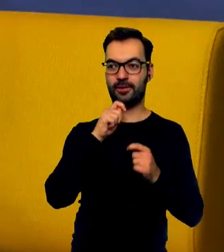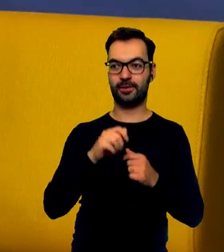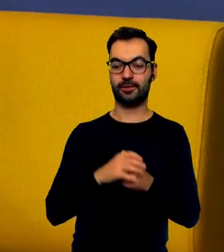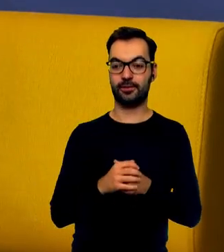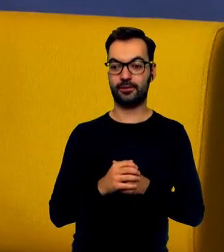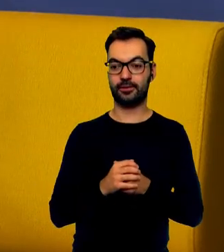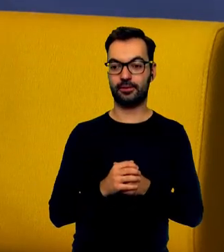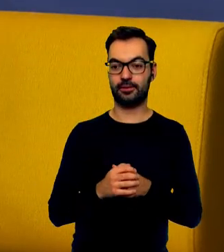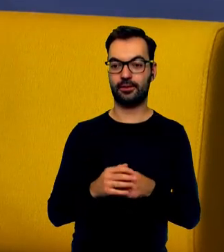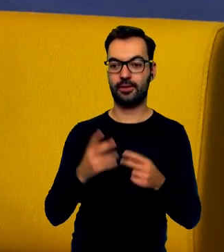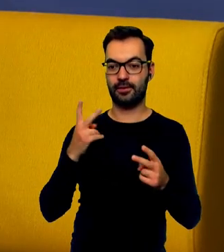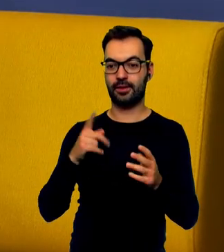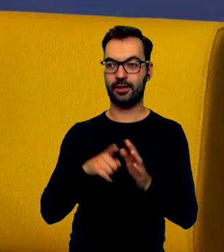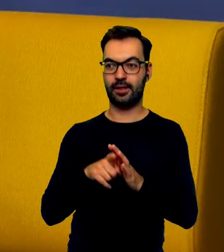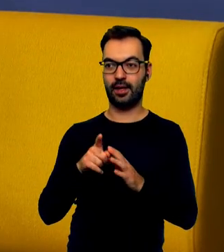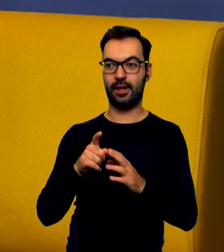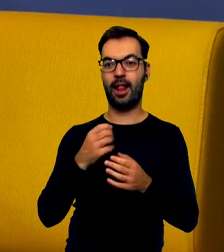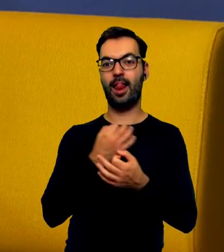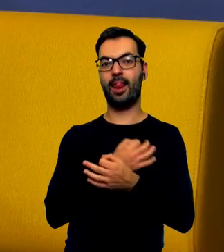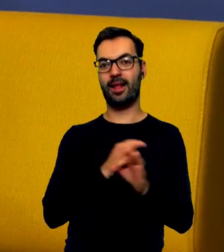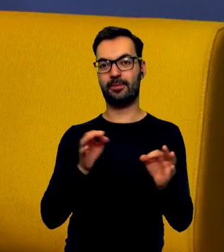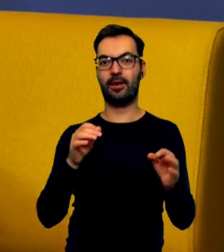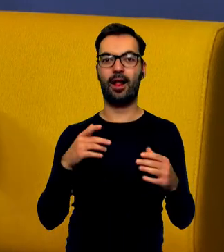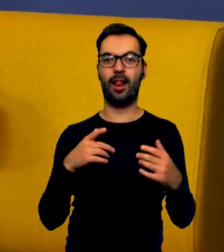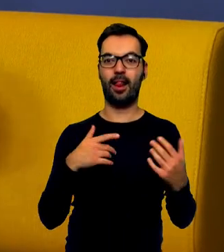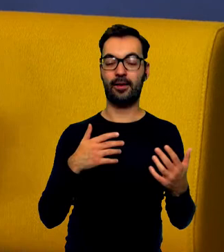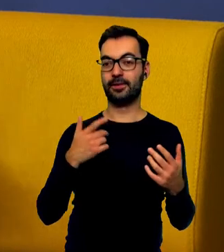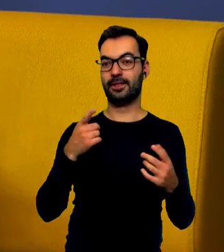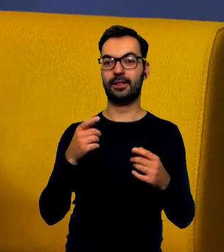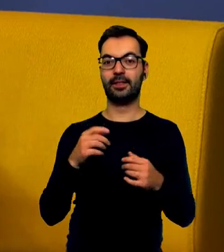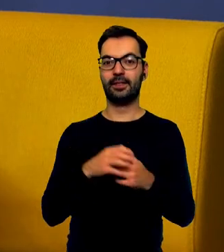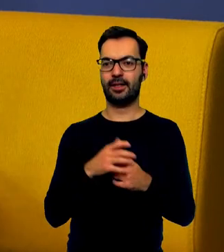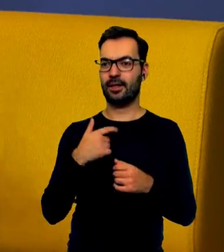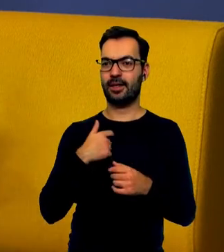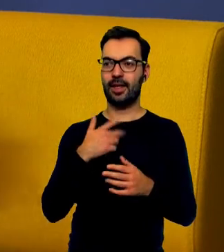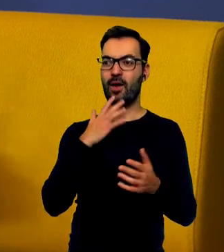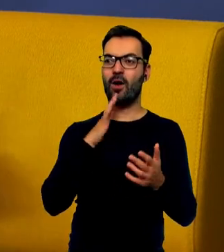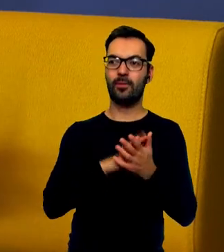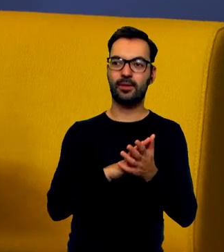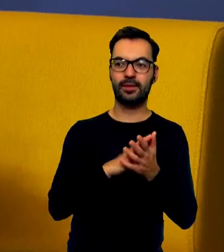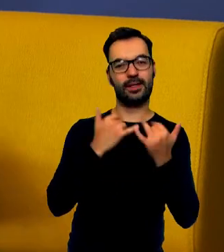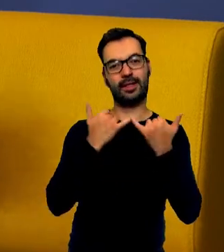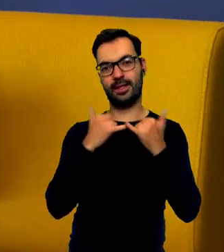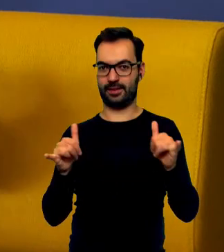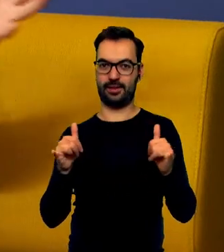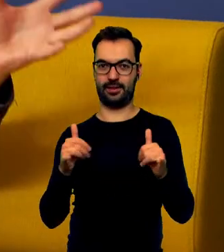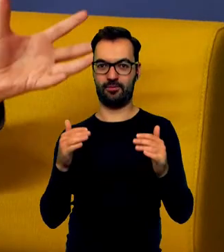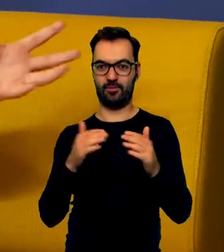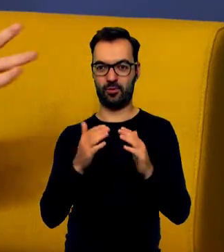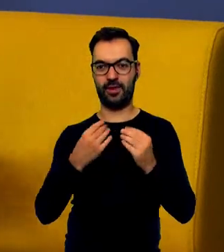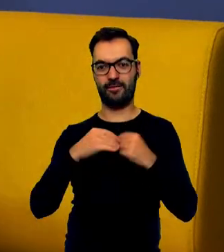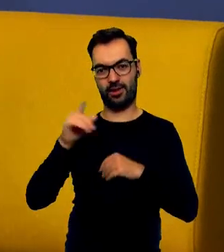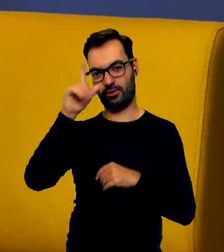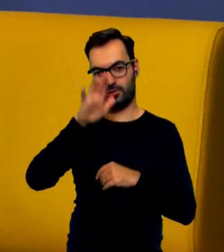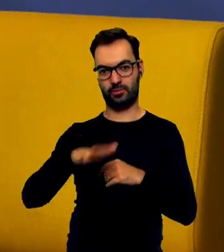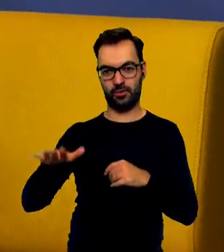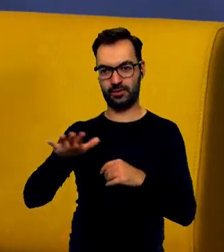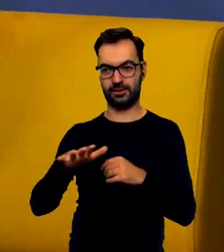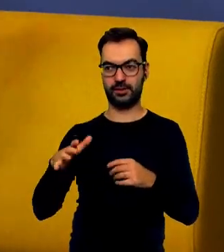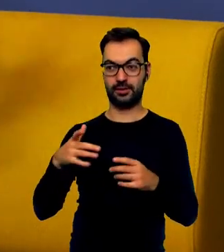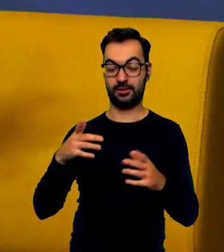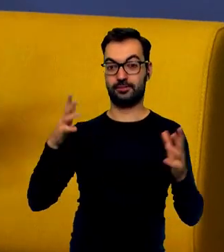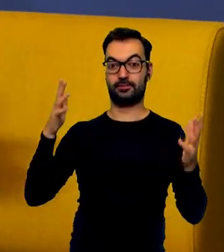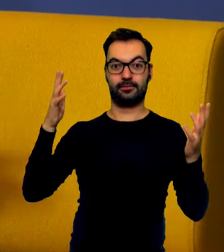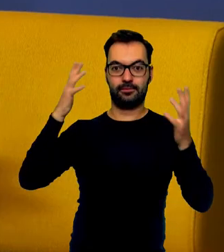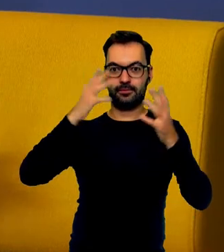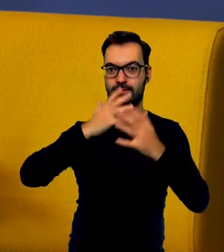niezwykle ważnym dla strony liberalno-lewicowej i miałem zdanie trochę inne niż większość ludzi w tej sferze i